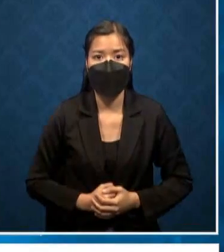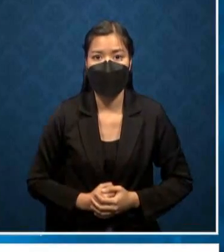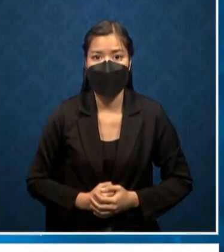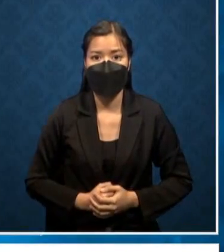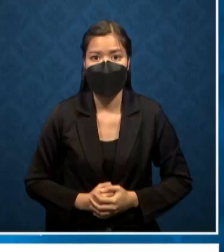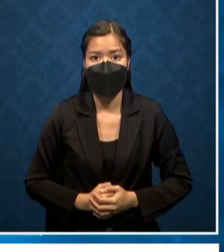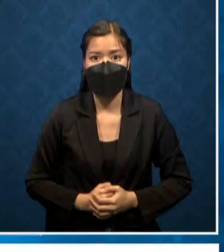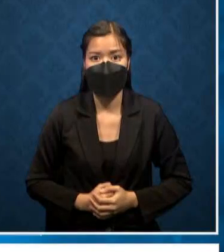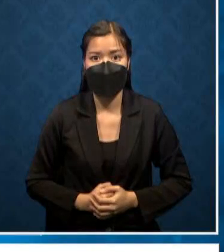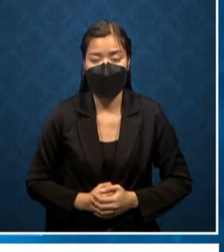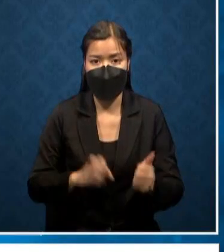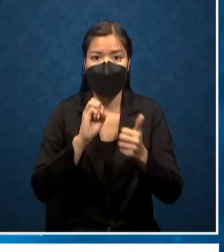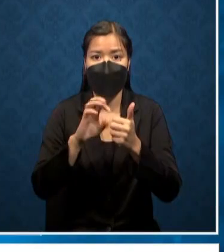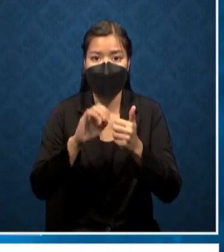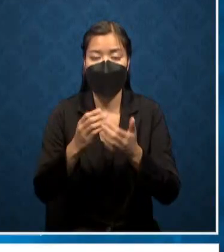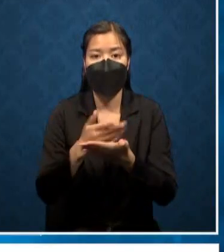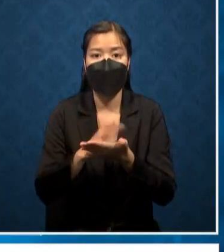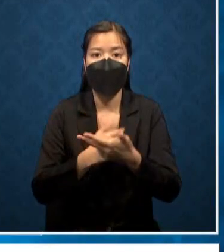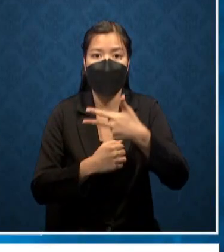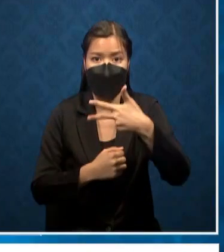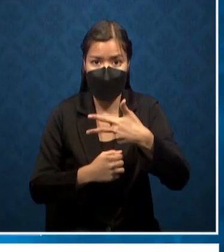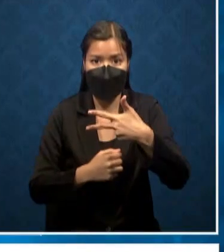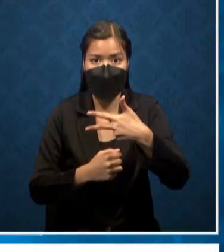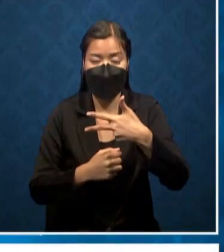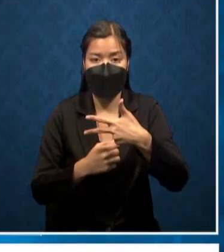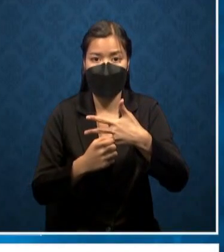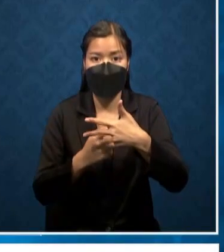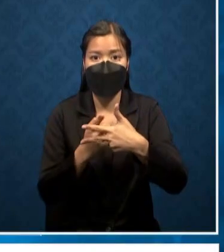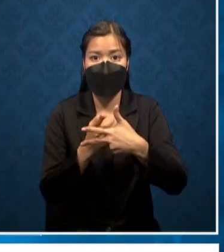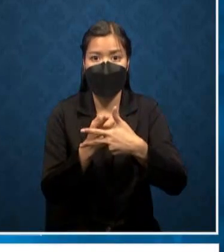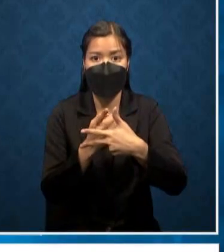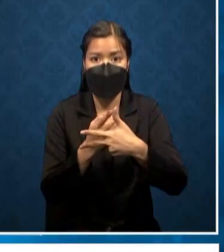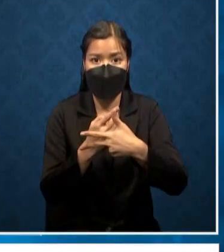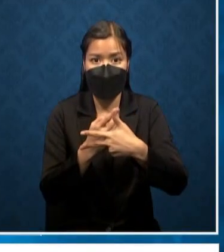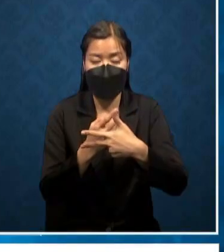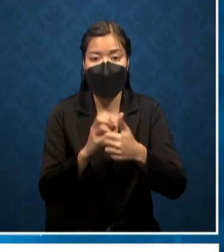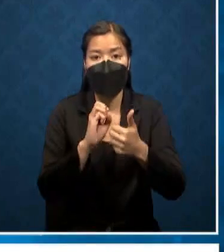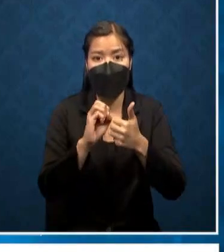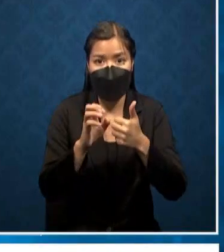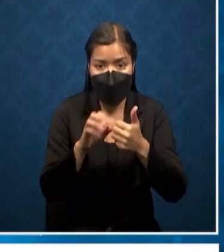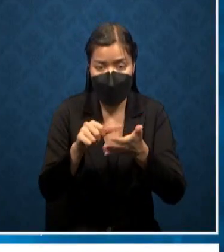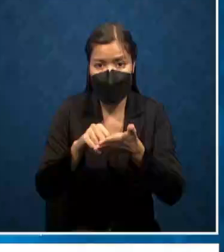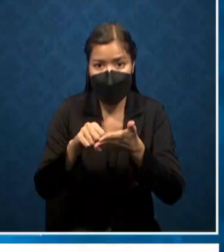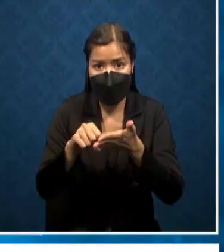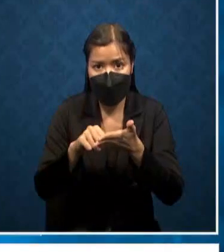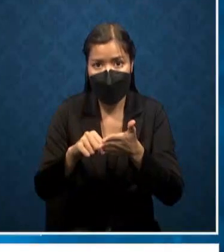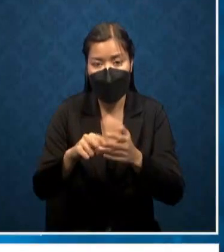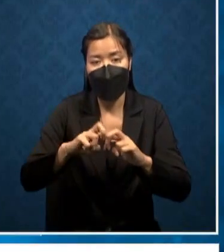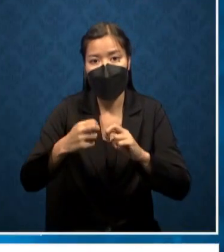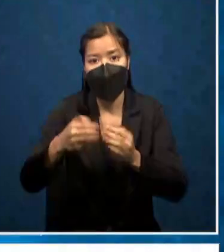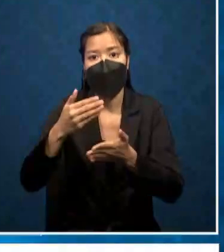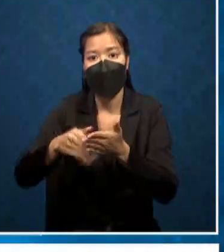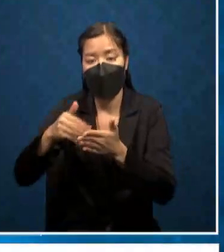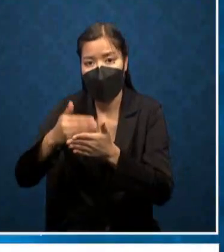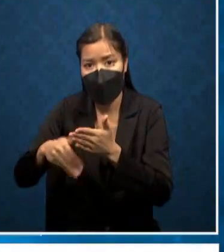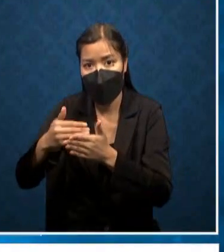ป็น3ส่วนคือส่วนที่1ข้อสังเกตและข้อเสนอแนะเพื่อแก้ไขอุปสรรคในการดำเนิน